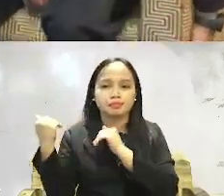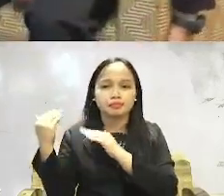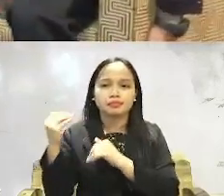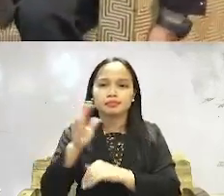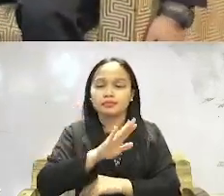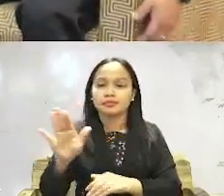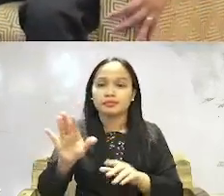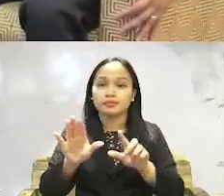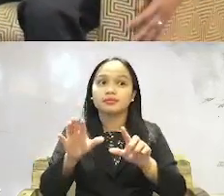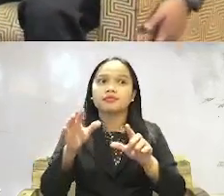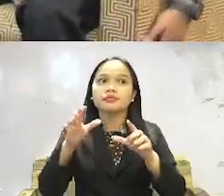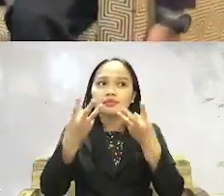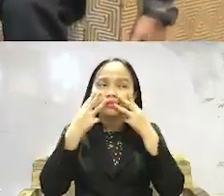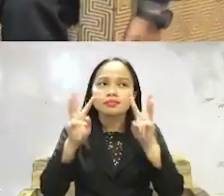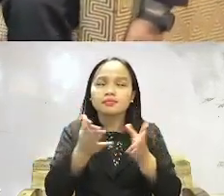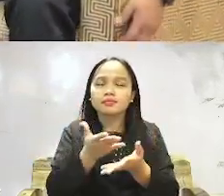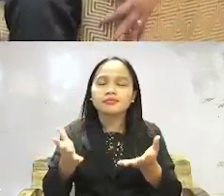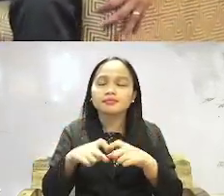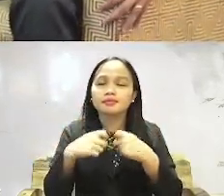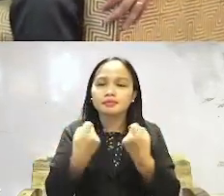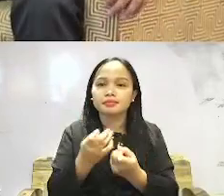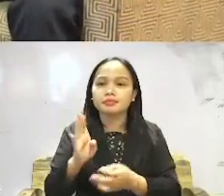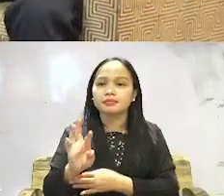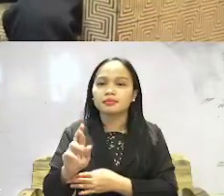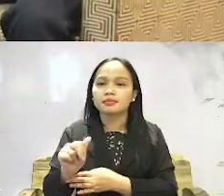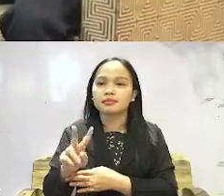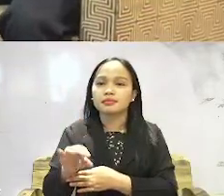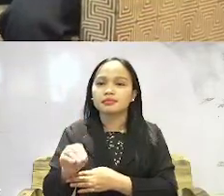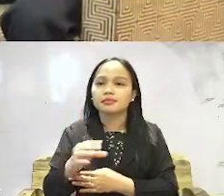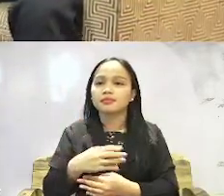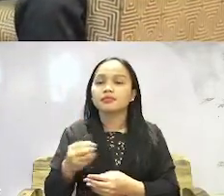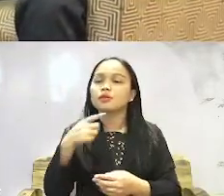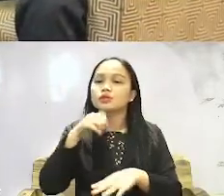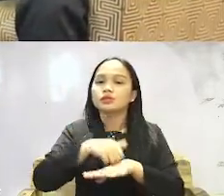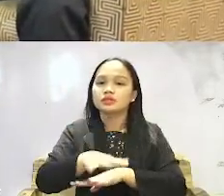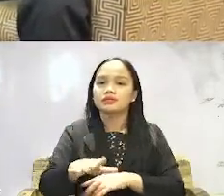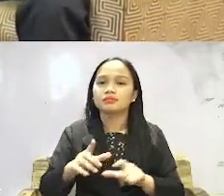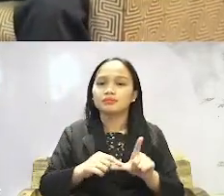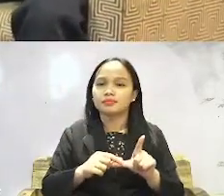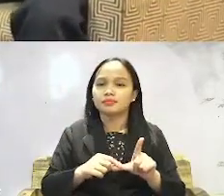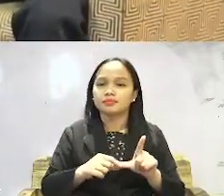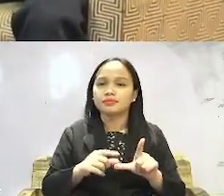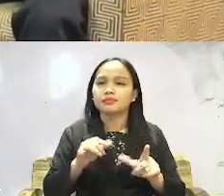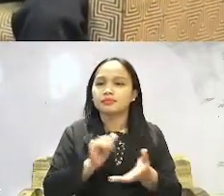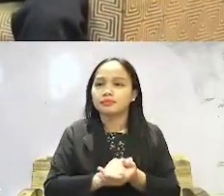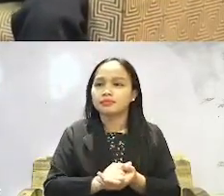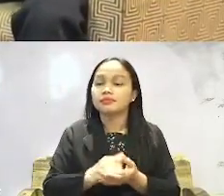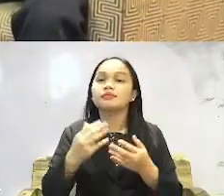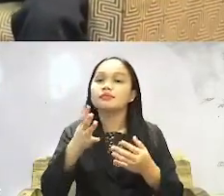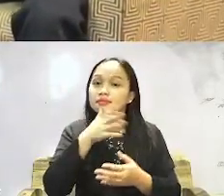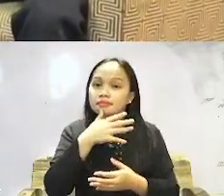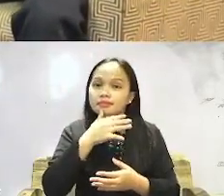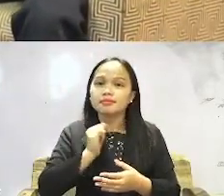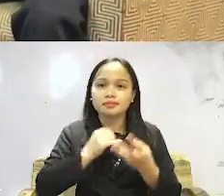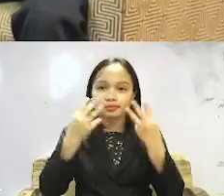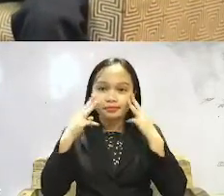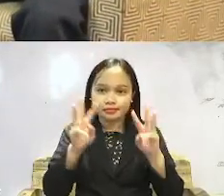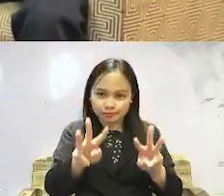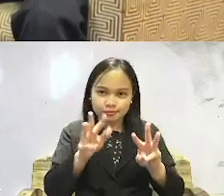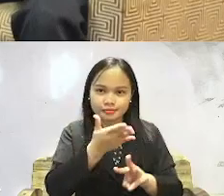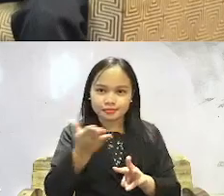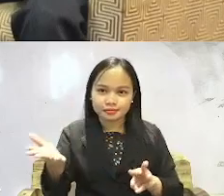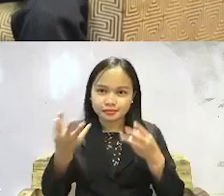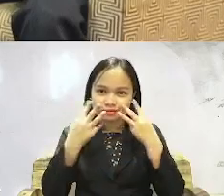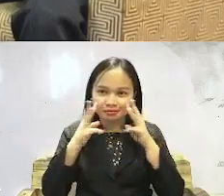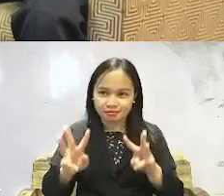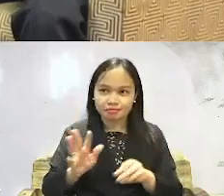And of course, at Team Bravo, shoutout sa inyo. And of course, shoutout din sa mga sinenda ko pa ng link. Iba sa inyo, lalong-lalo na kay Madami. I know you're watching.